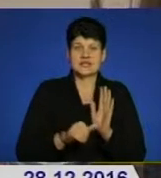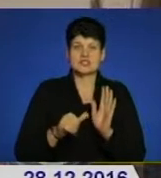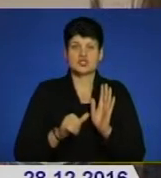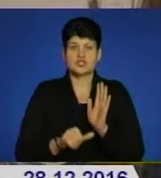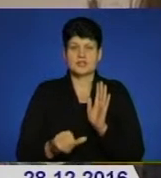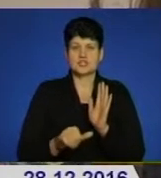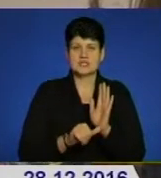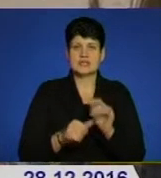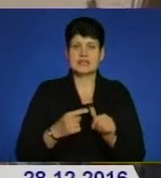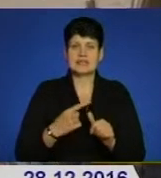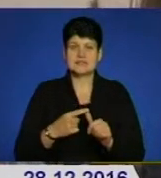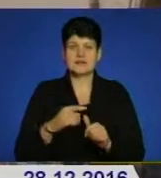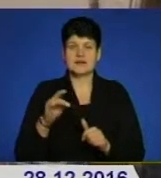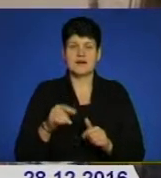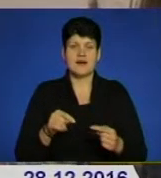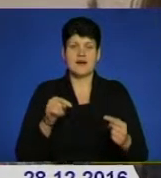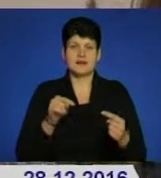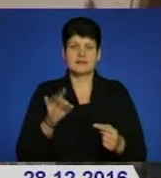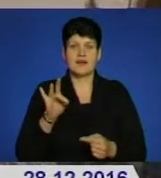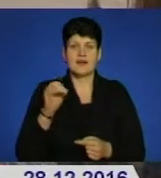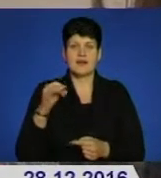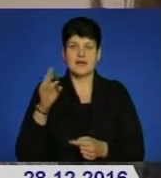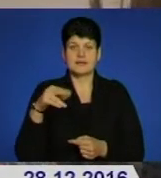1666, який називається антирейдерським законом.